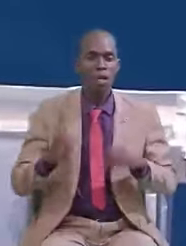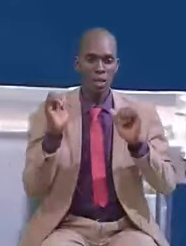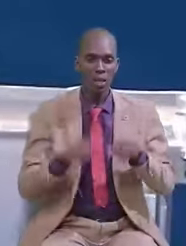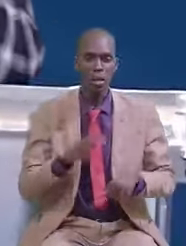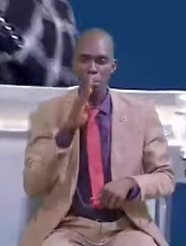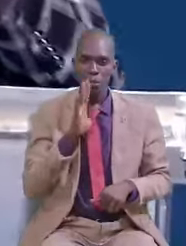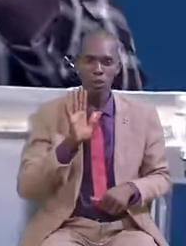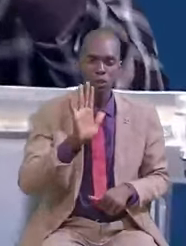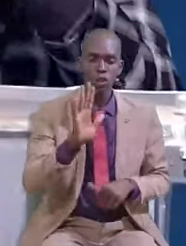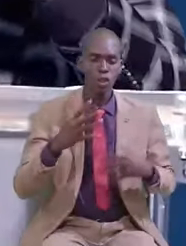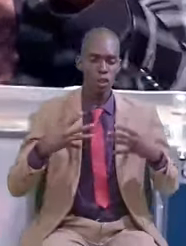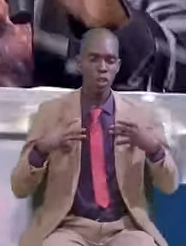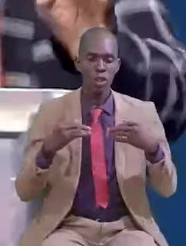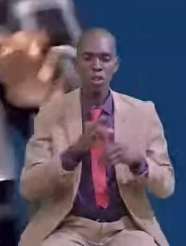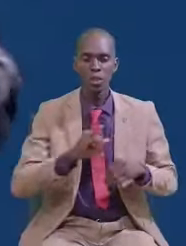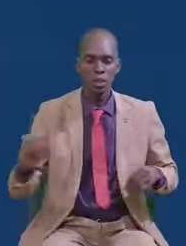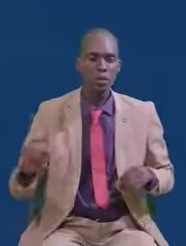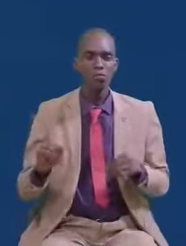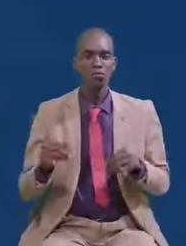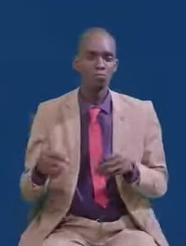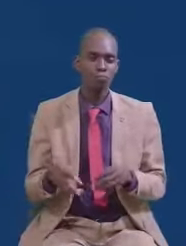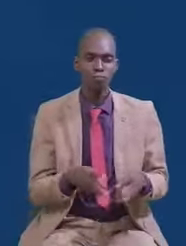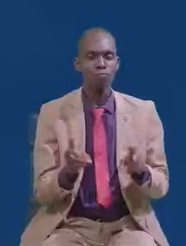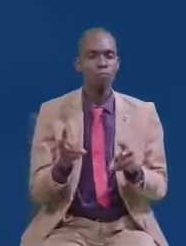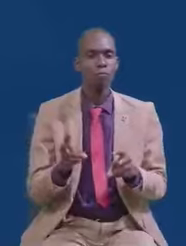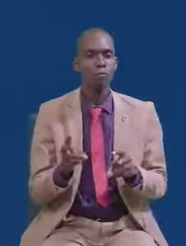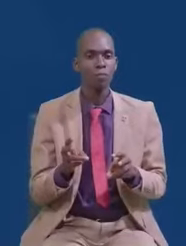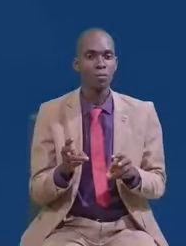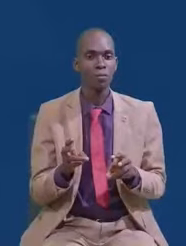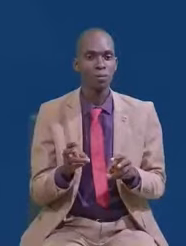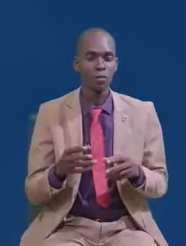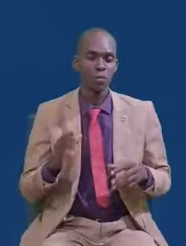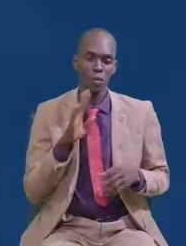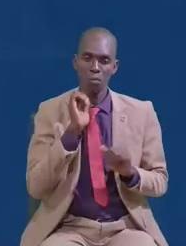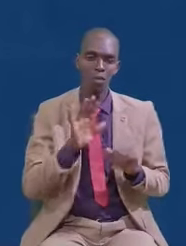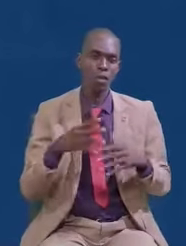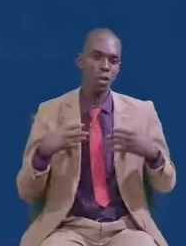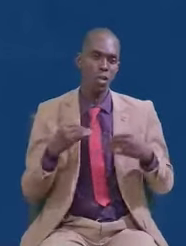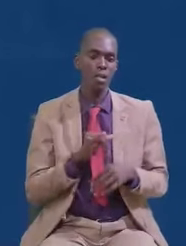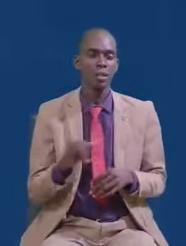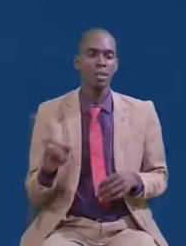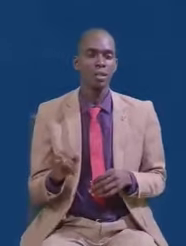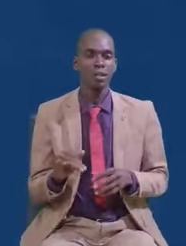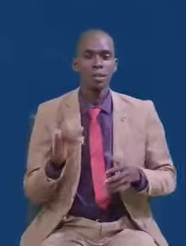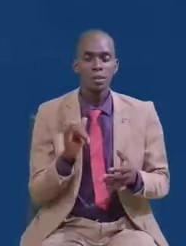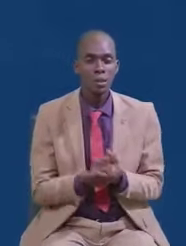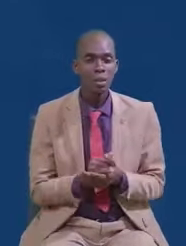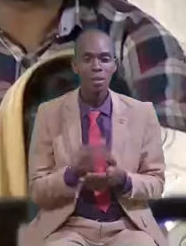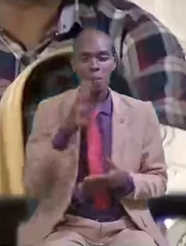pour que les meurtrissures de Christ servent à votre guérison. Ce n'est pas ces meurtrissures que nous sommes